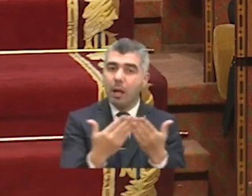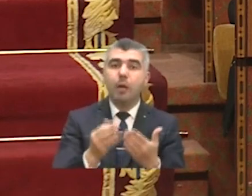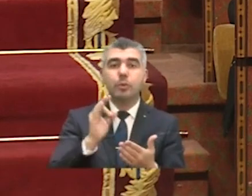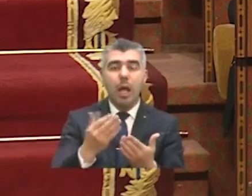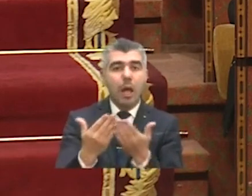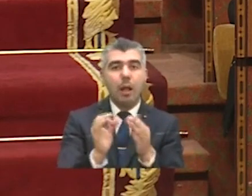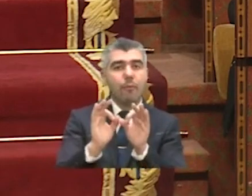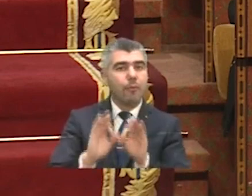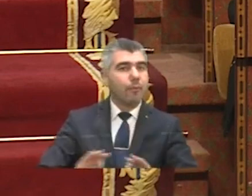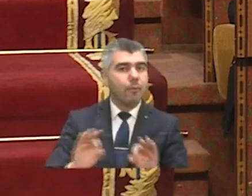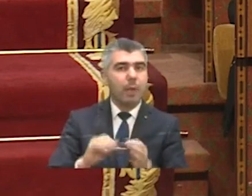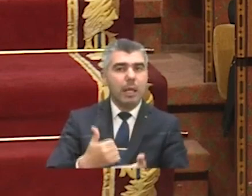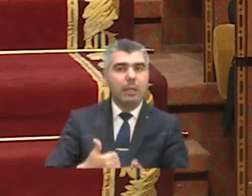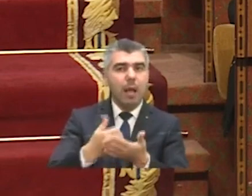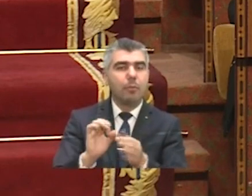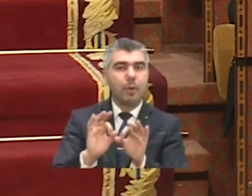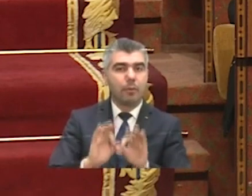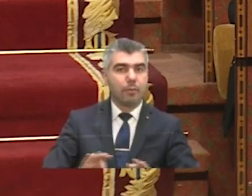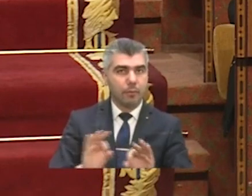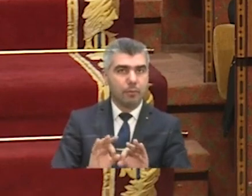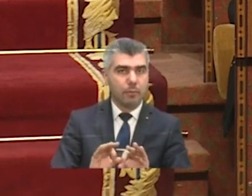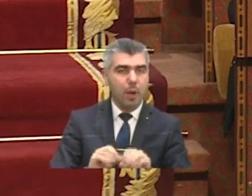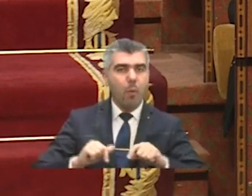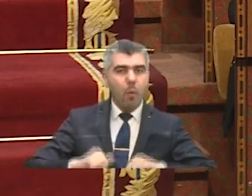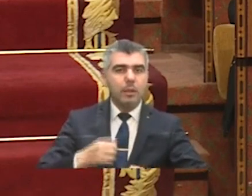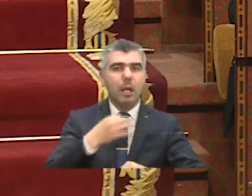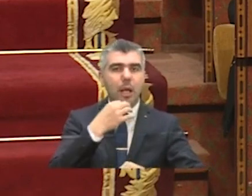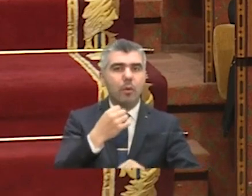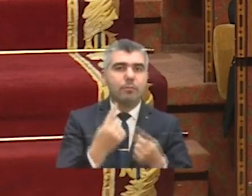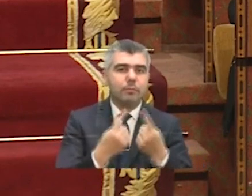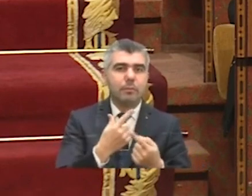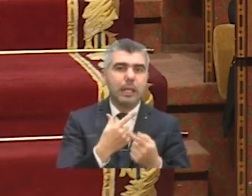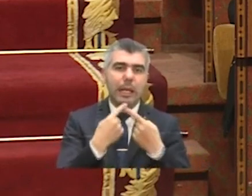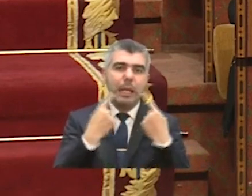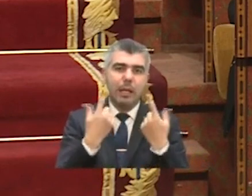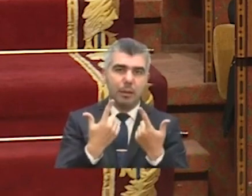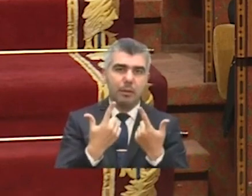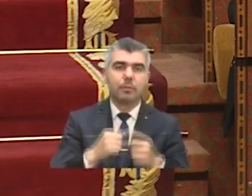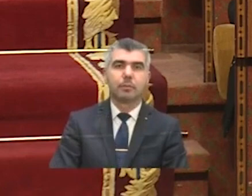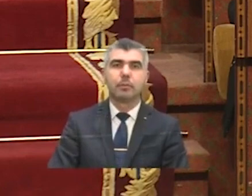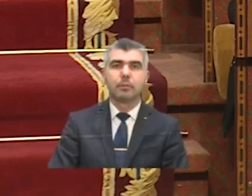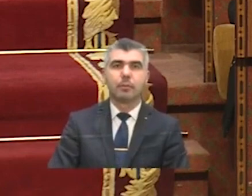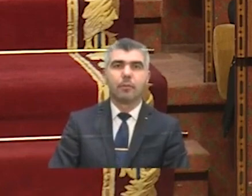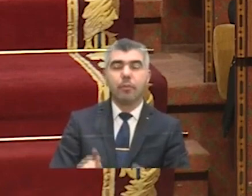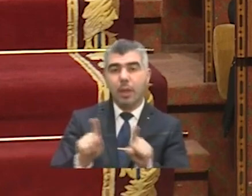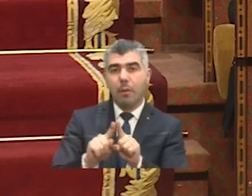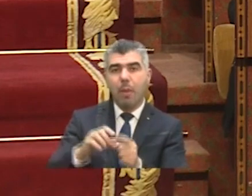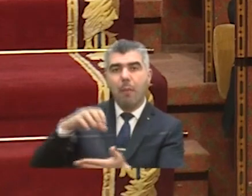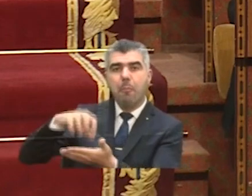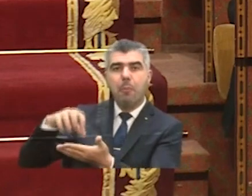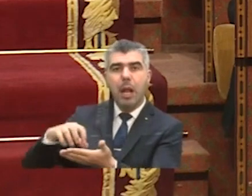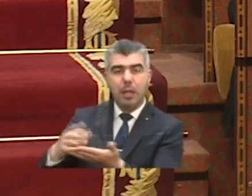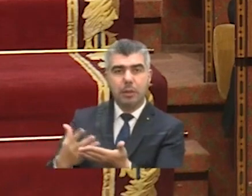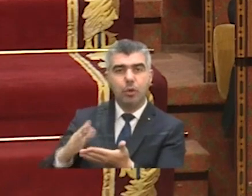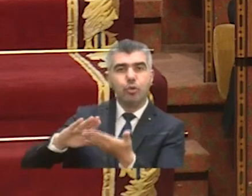على اش من دعم كتكلموا؟ لدرجه السيد الوزير نعطيك واحد النكته يعني مخزيه، انه في بعض المناطق